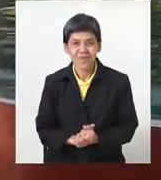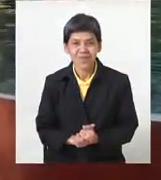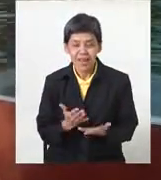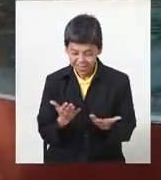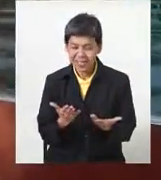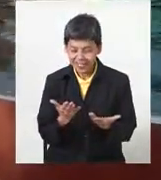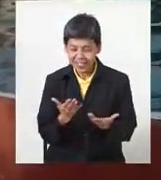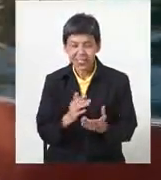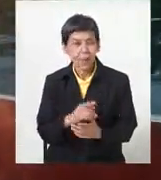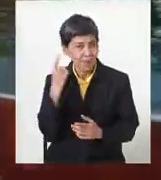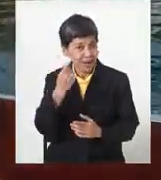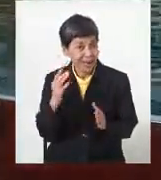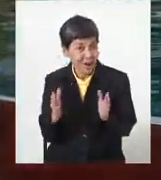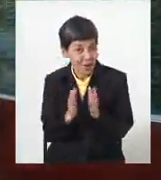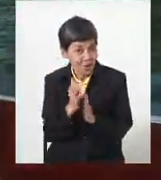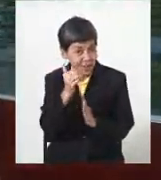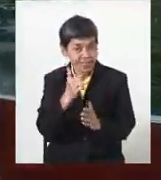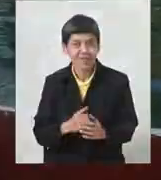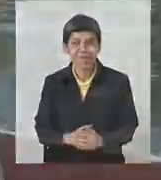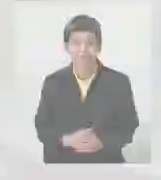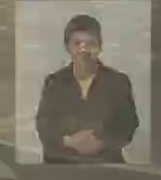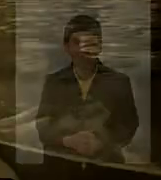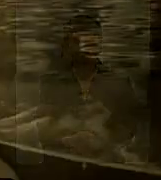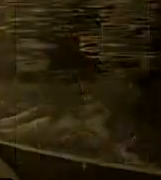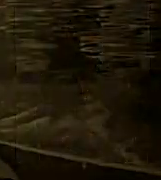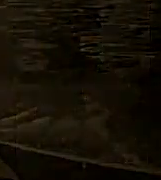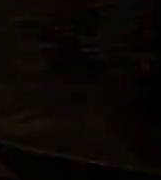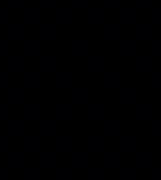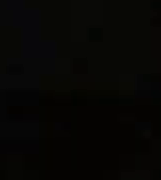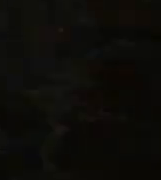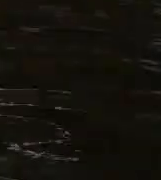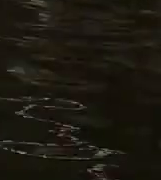พี่ครับไปเลยครับคุณผู้ชมไปเที่ยวกับที่ี่ยุทธกัน